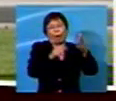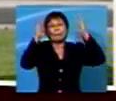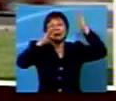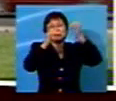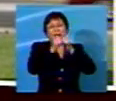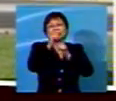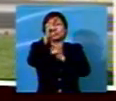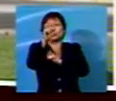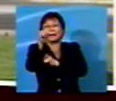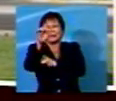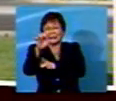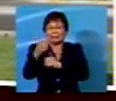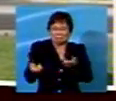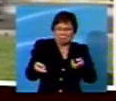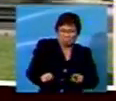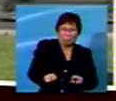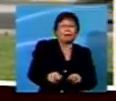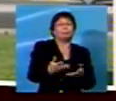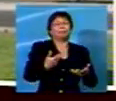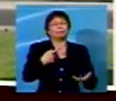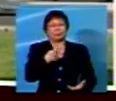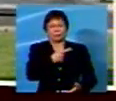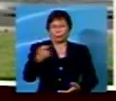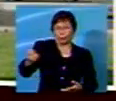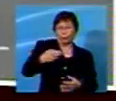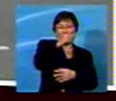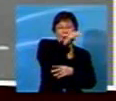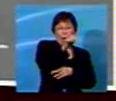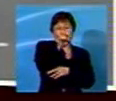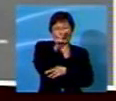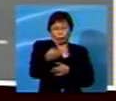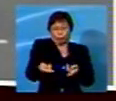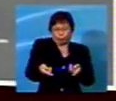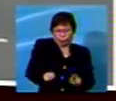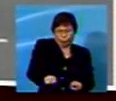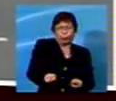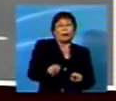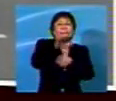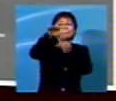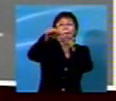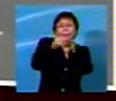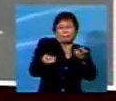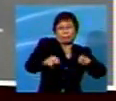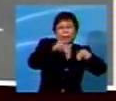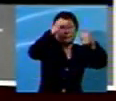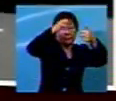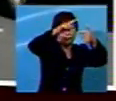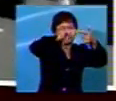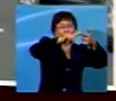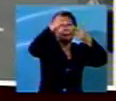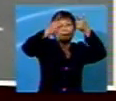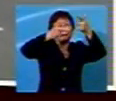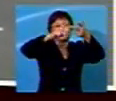UAE kami dimaklumkan antara ruang-ruang MOU yang akan ditandatangani adalah merangkumi er pendidikan er